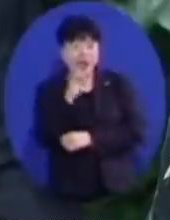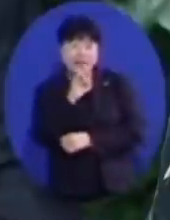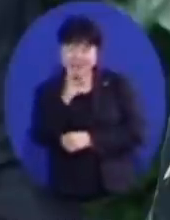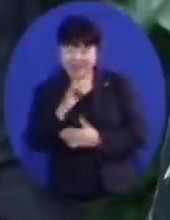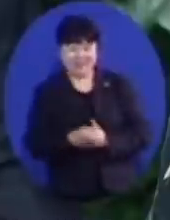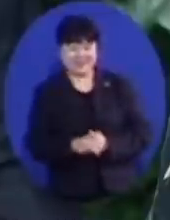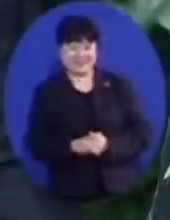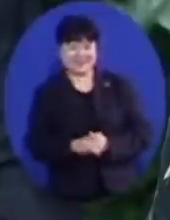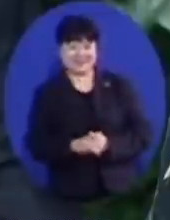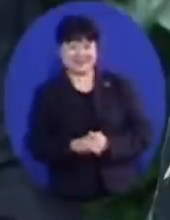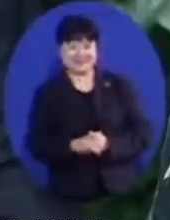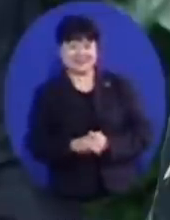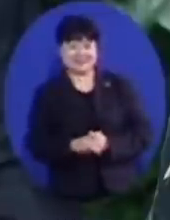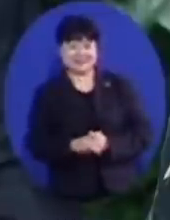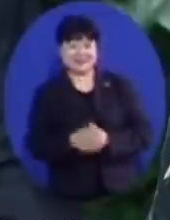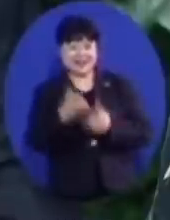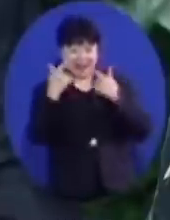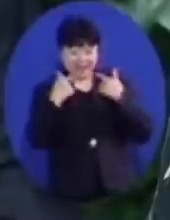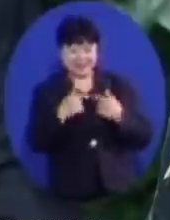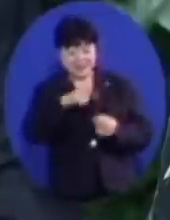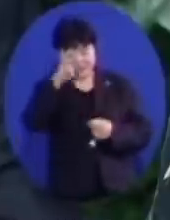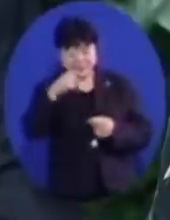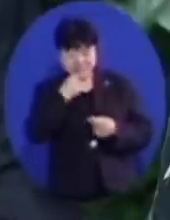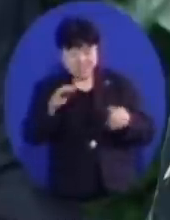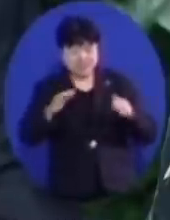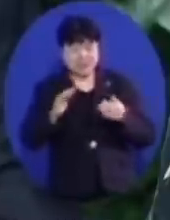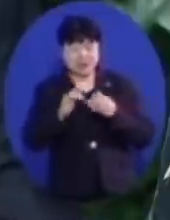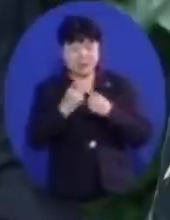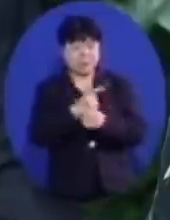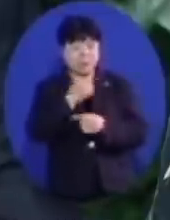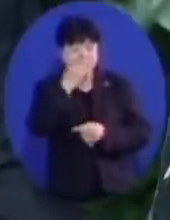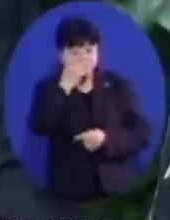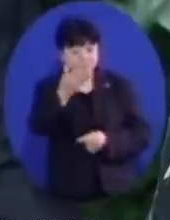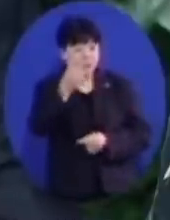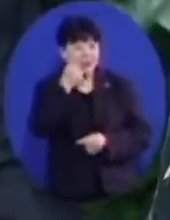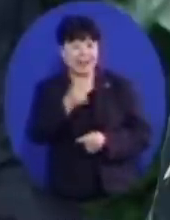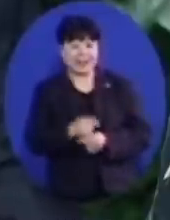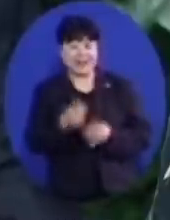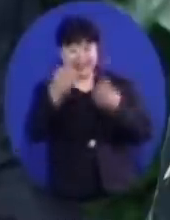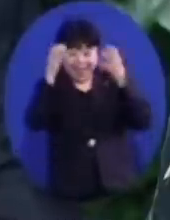됩니다 우리가 한꺼번에 천사가 되지 않습니다 어린아이도